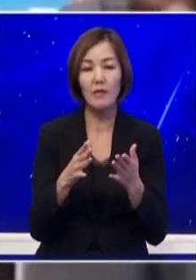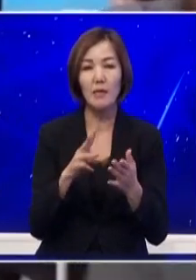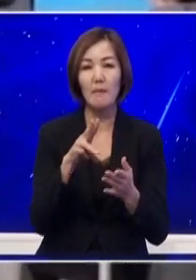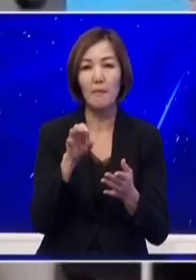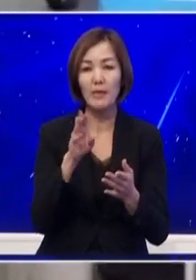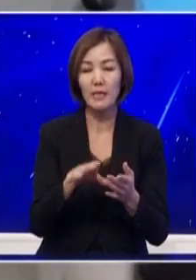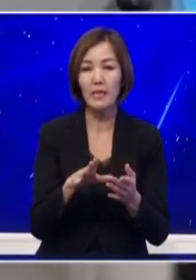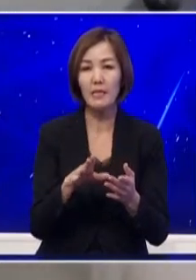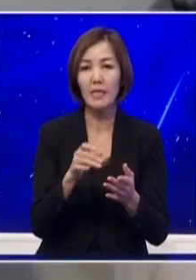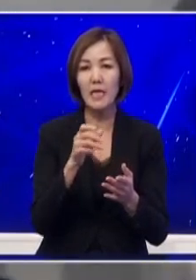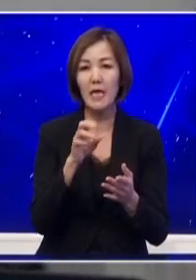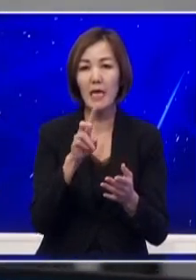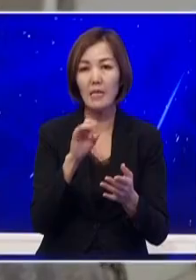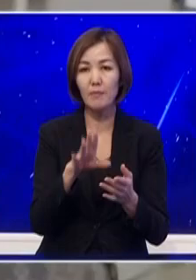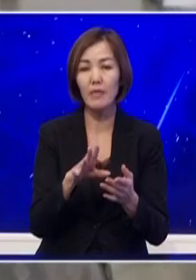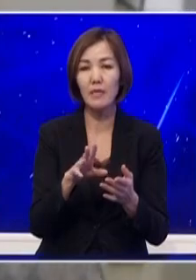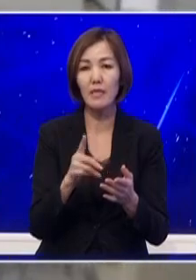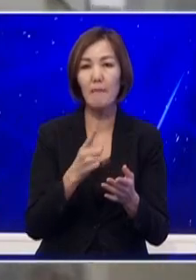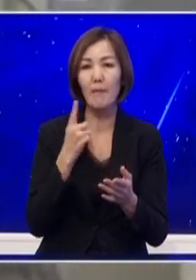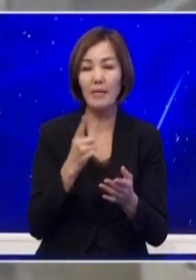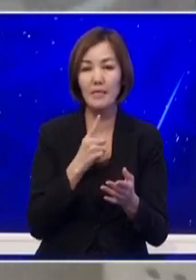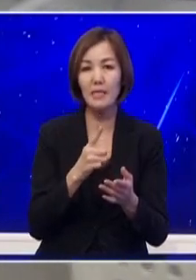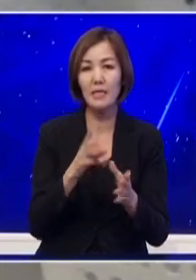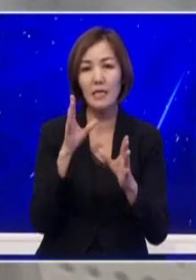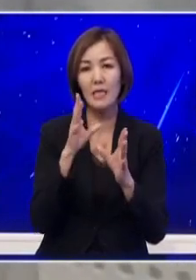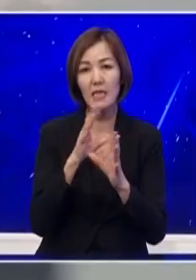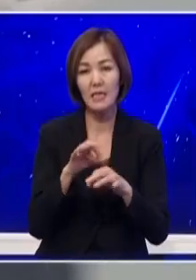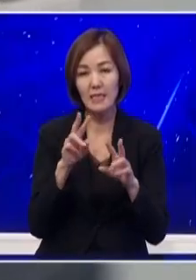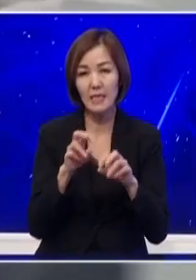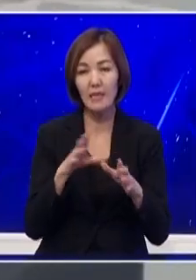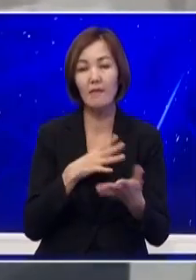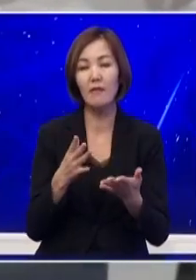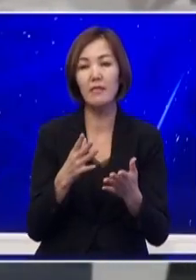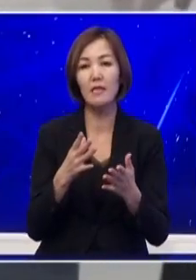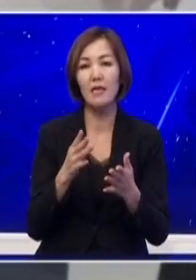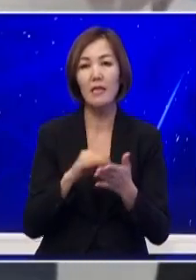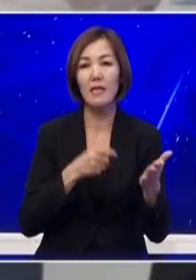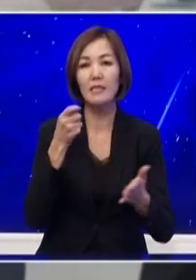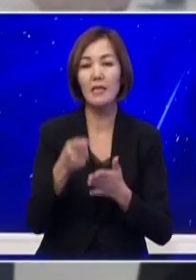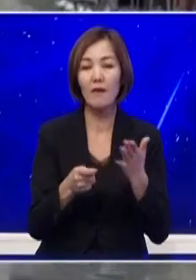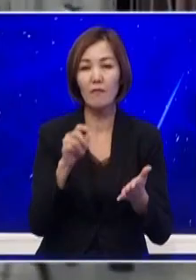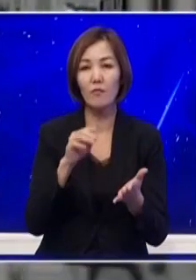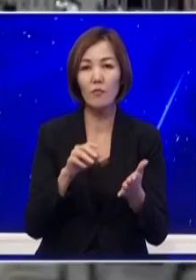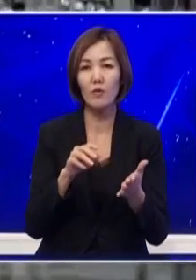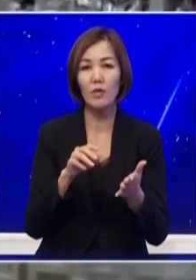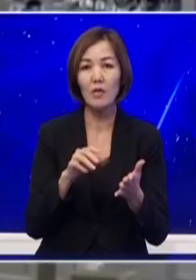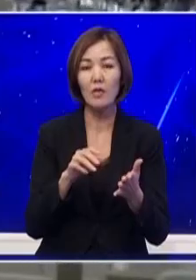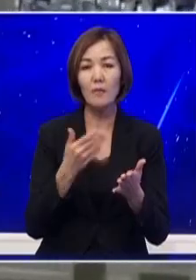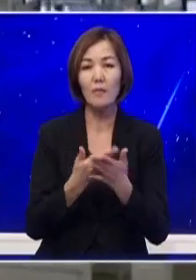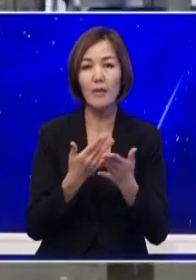педагог-модератор, педагог-эксперт, педагог-мастер и педагог-исследователь. В этом году заявки на прохождение аттестации подали